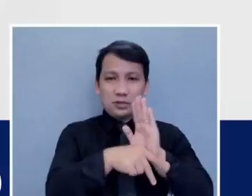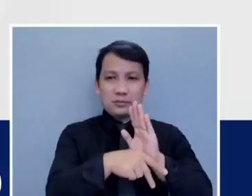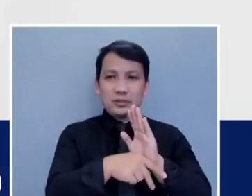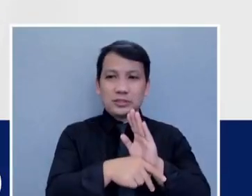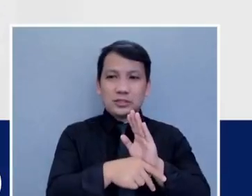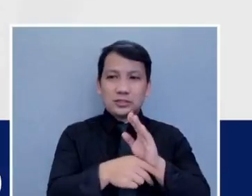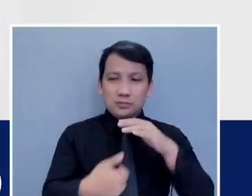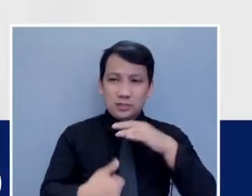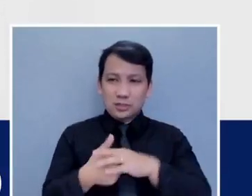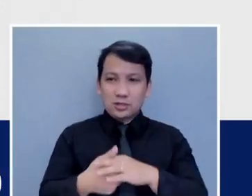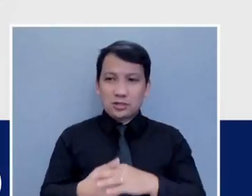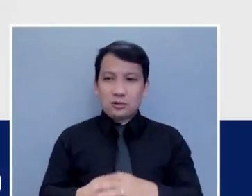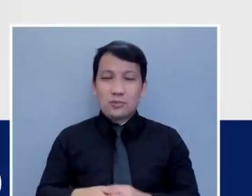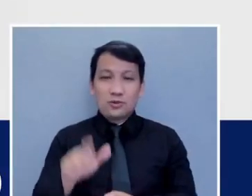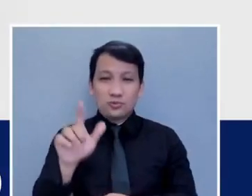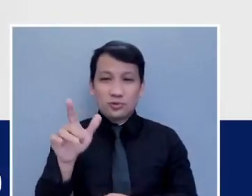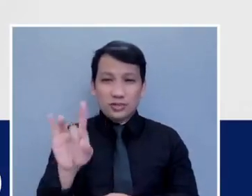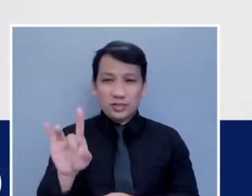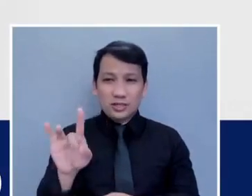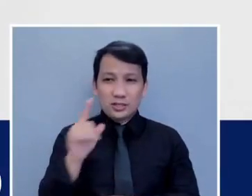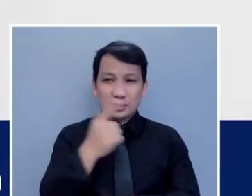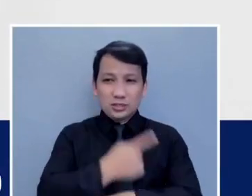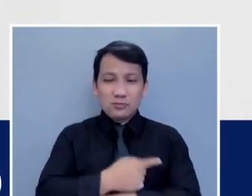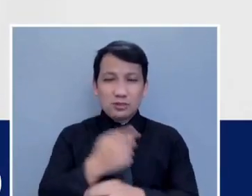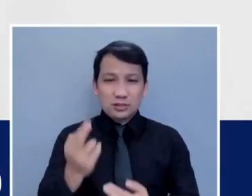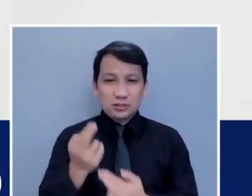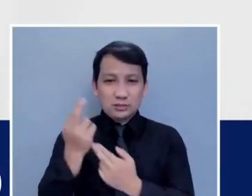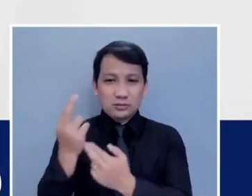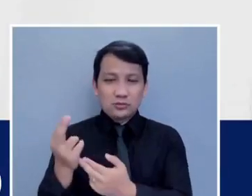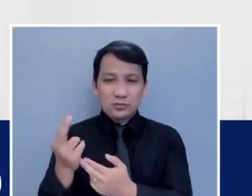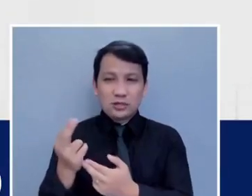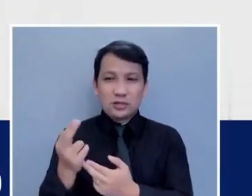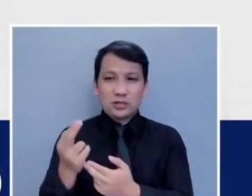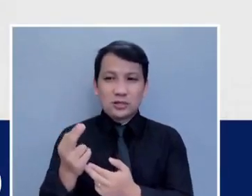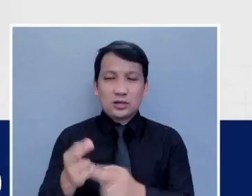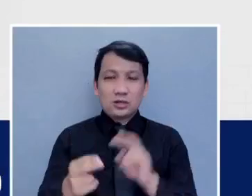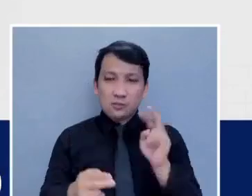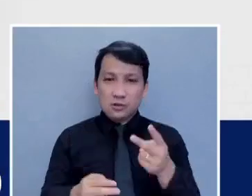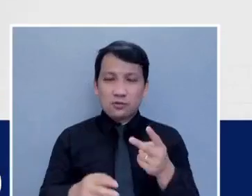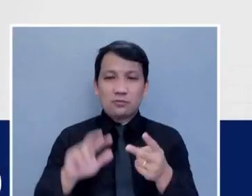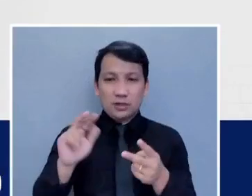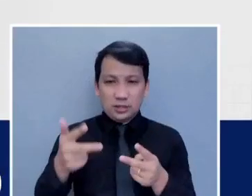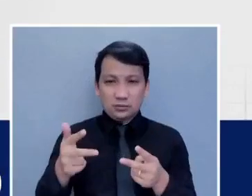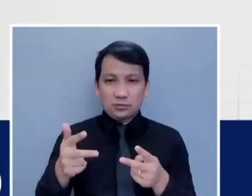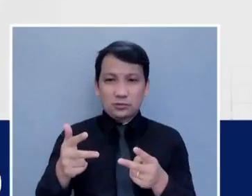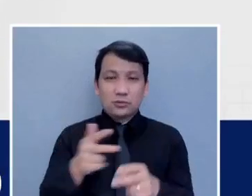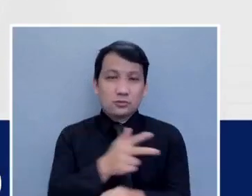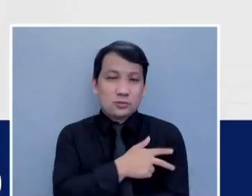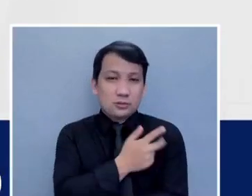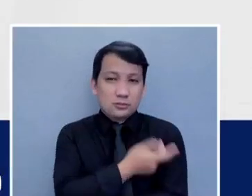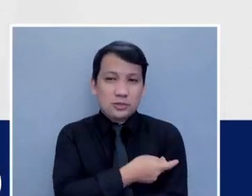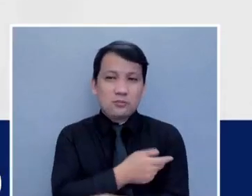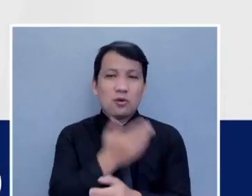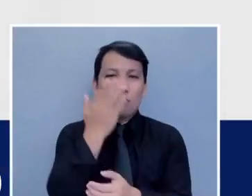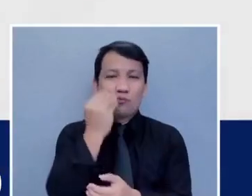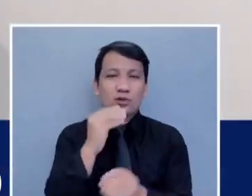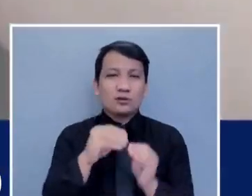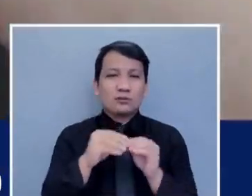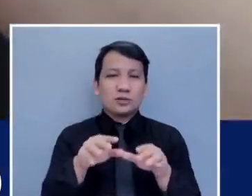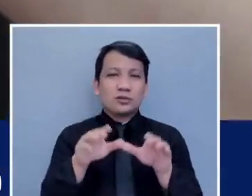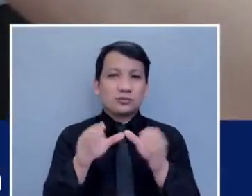bababa sa 28 araw ang inirerekomendang pagitan ng ikalawa at ikatlong doses ng bakuna para sa naturang